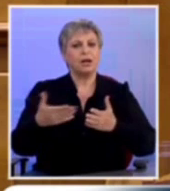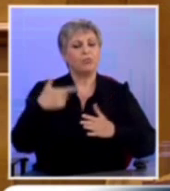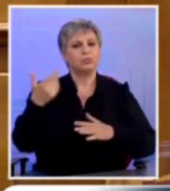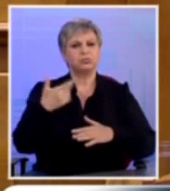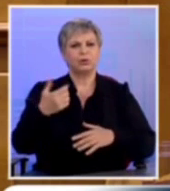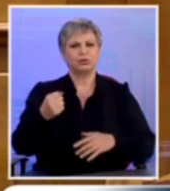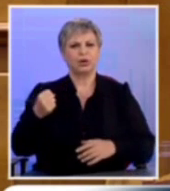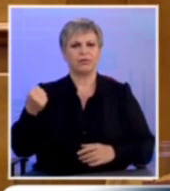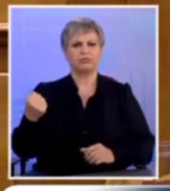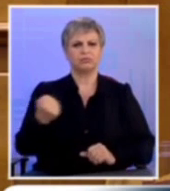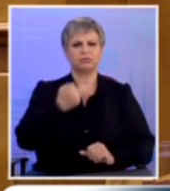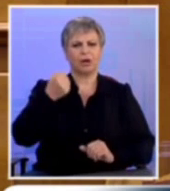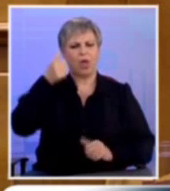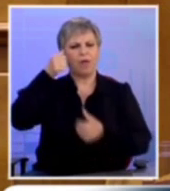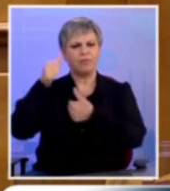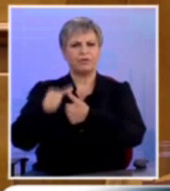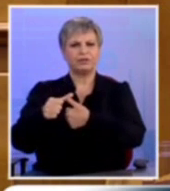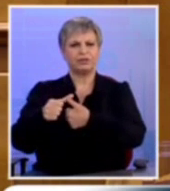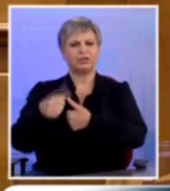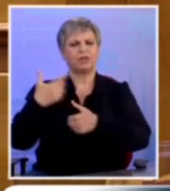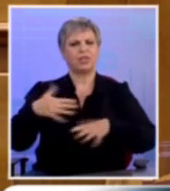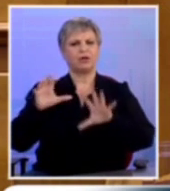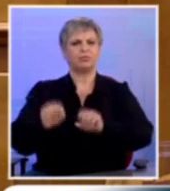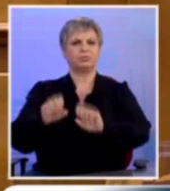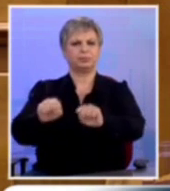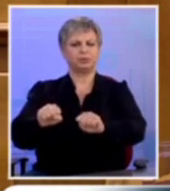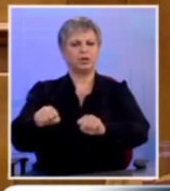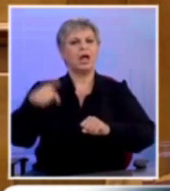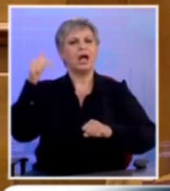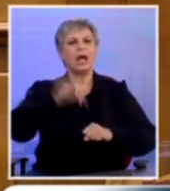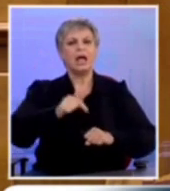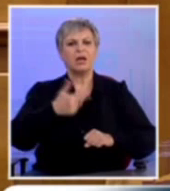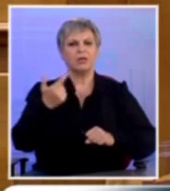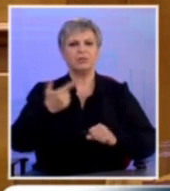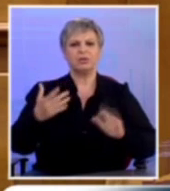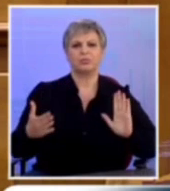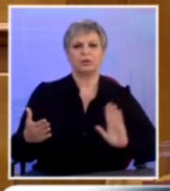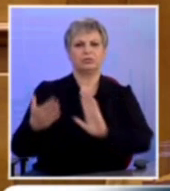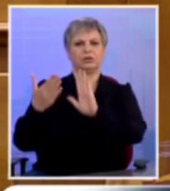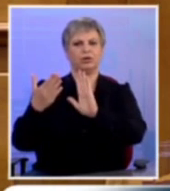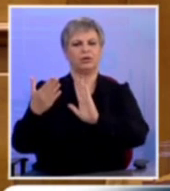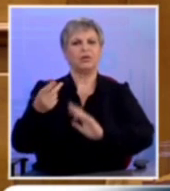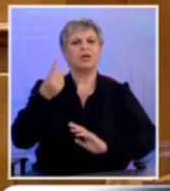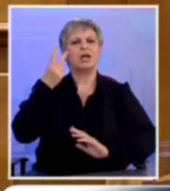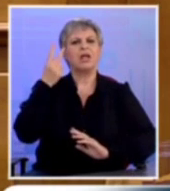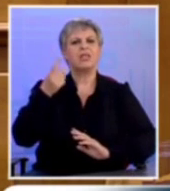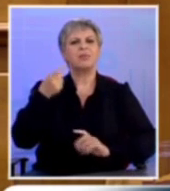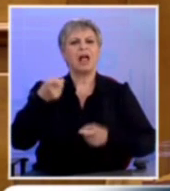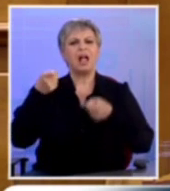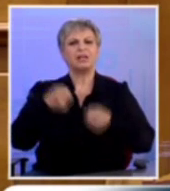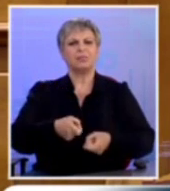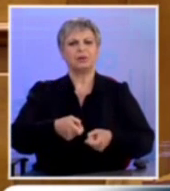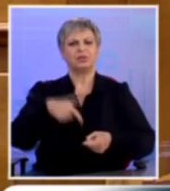ακροδεξιά που καιροφυλακτεί. Τους είδαμε και εδώ τους υπόδικους εγκληματίες να σηκώνουν